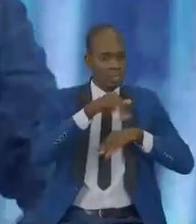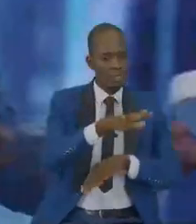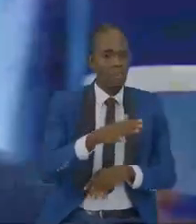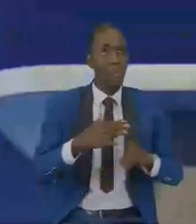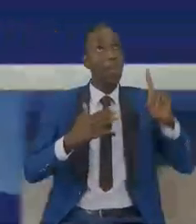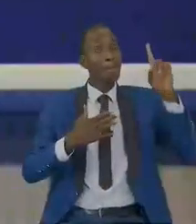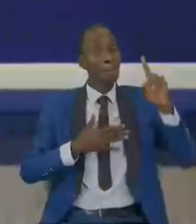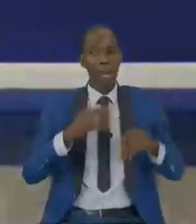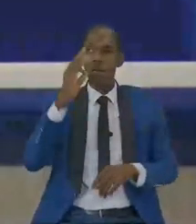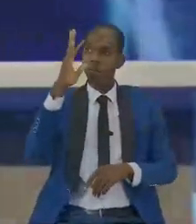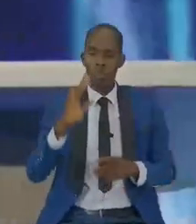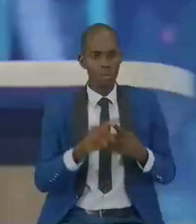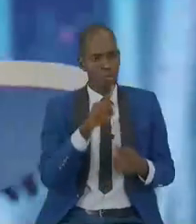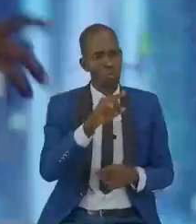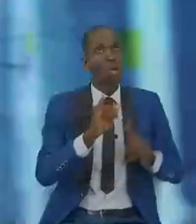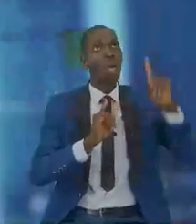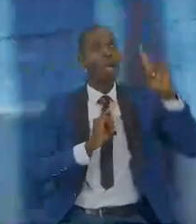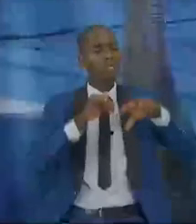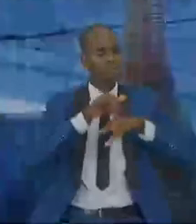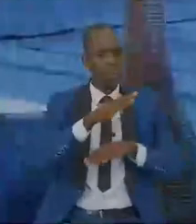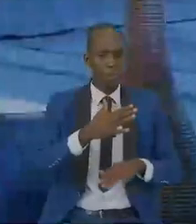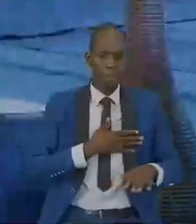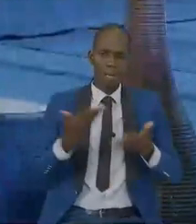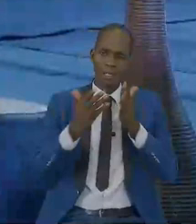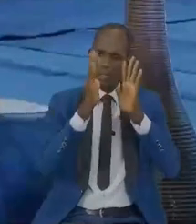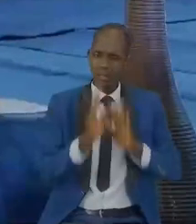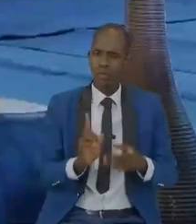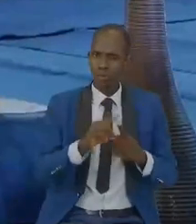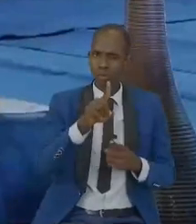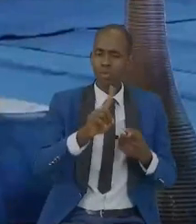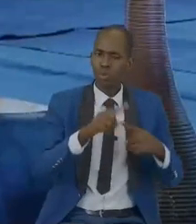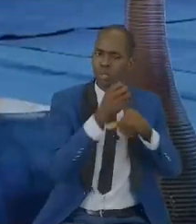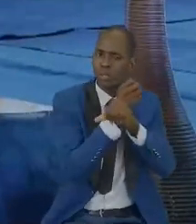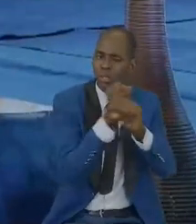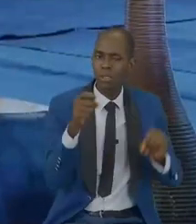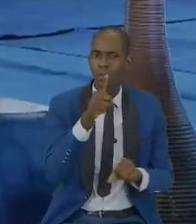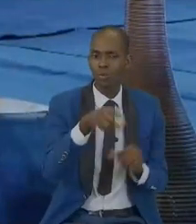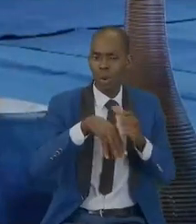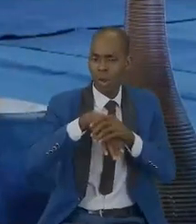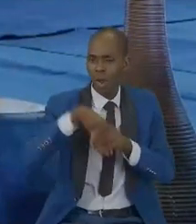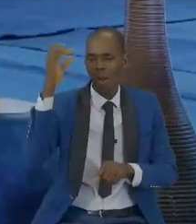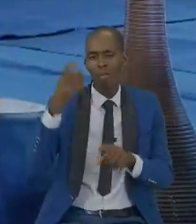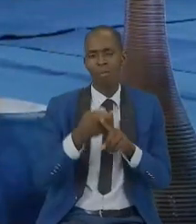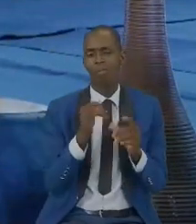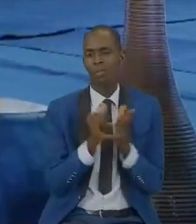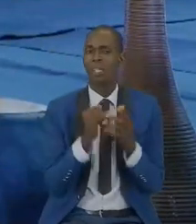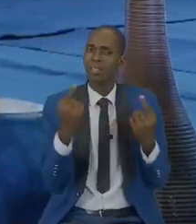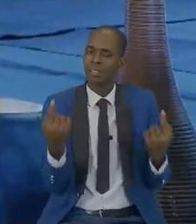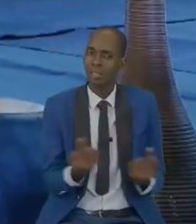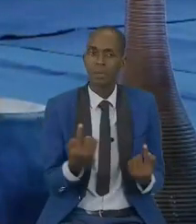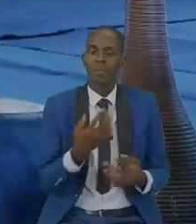dit, mais je t'ai envoyé mon évangéliste, je t'ai envoyé mon serviteur pour te faire